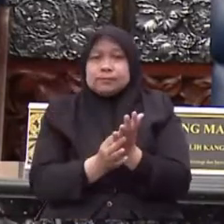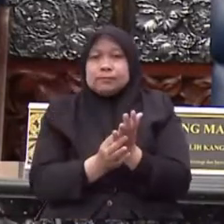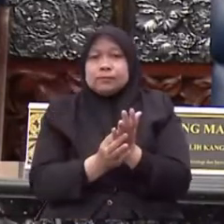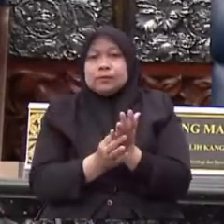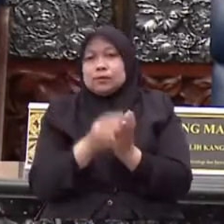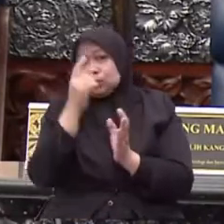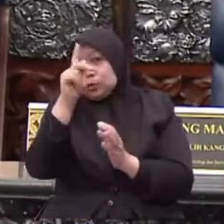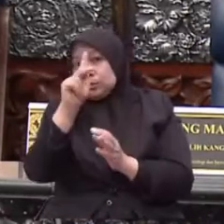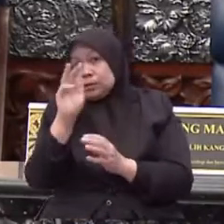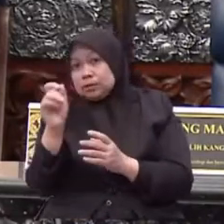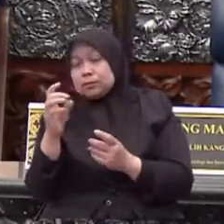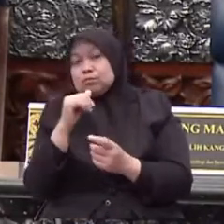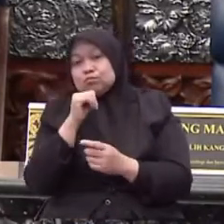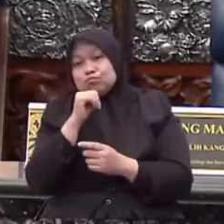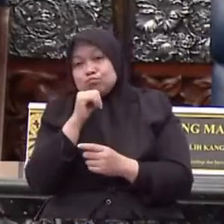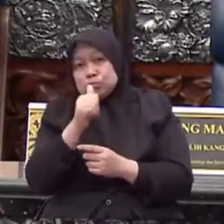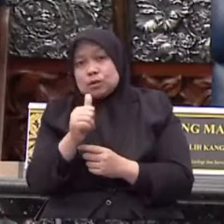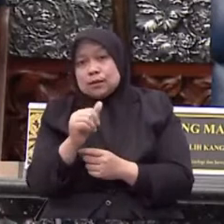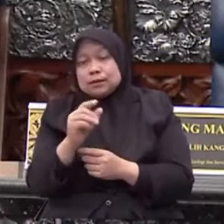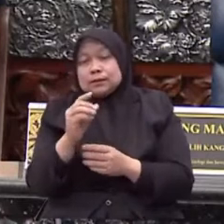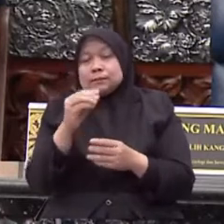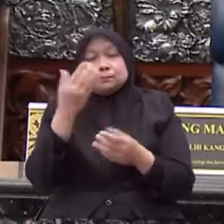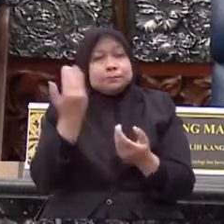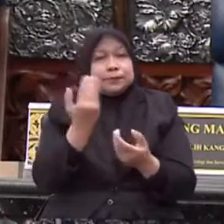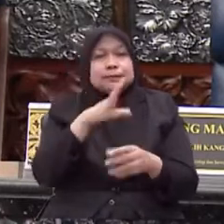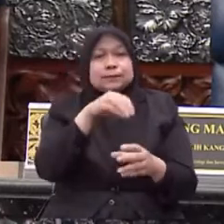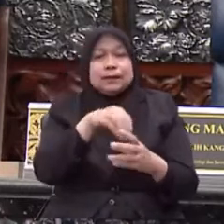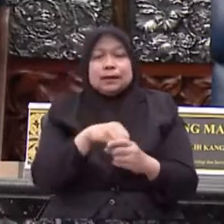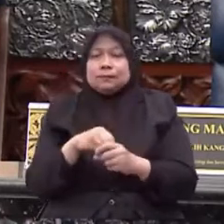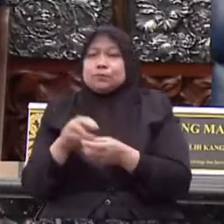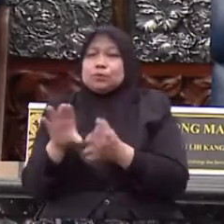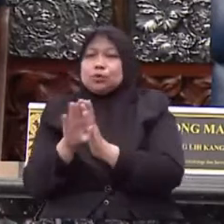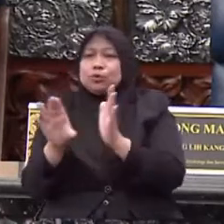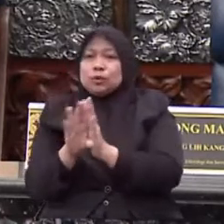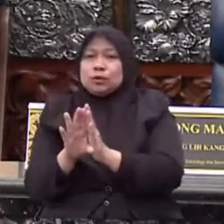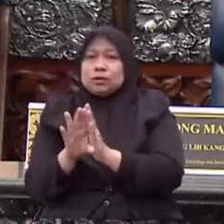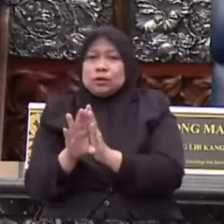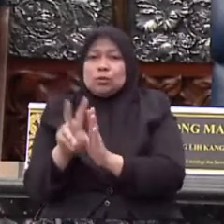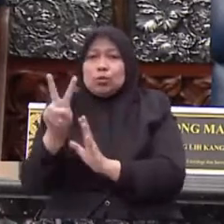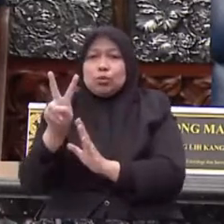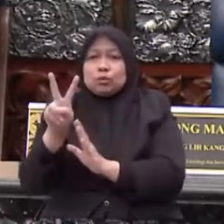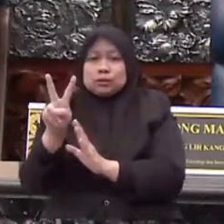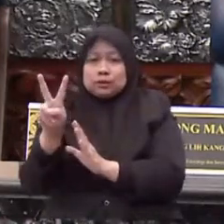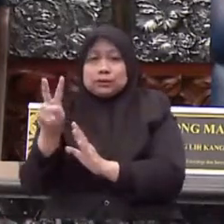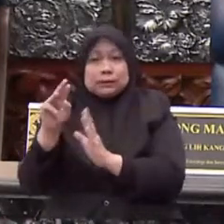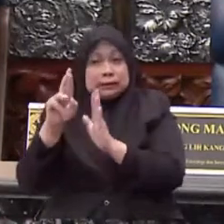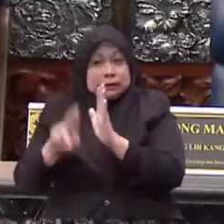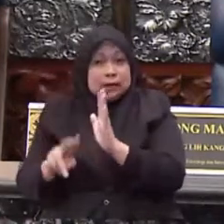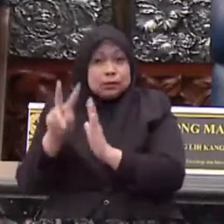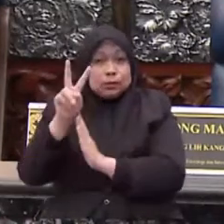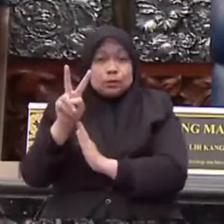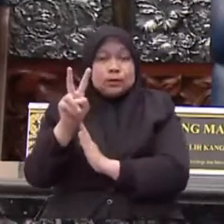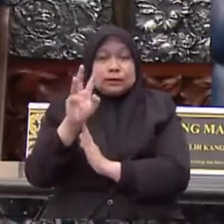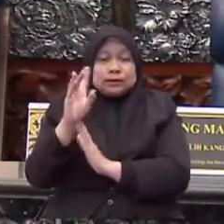kepada pengguna bukan domestik dalam kategori hutan rendah